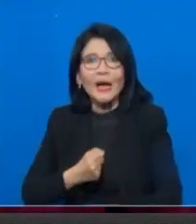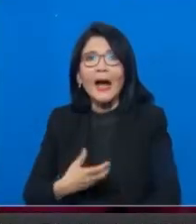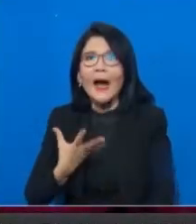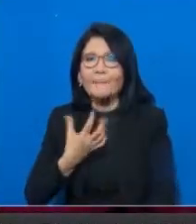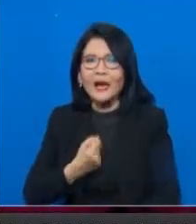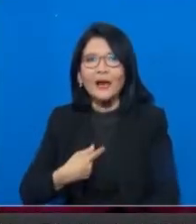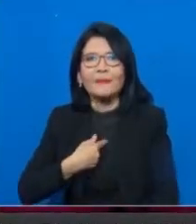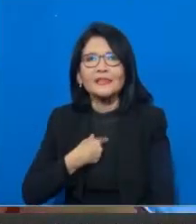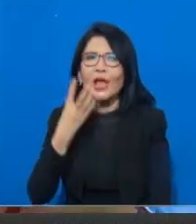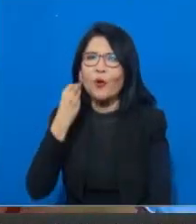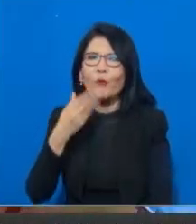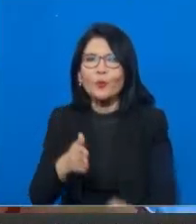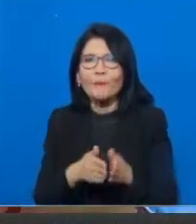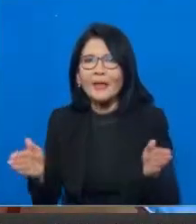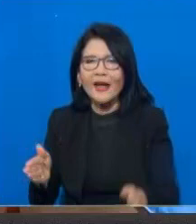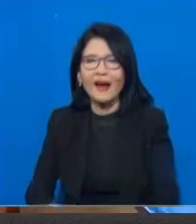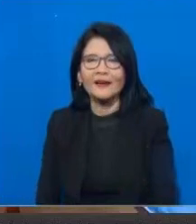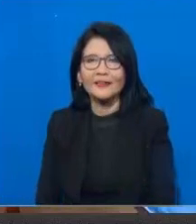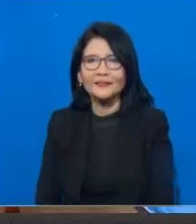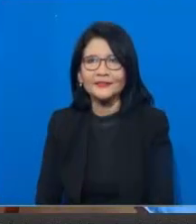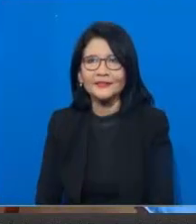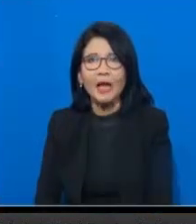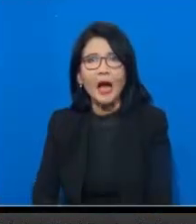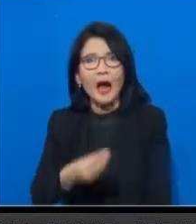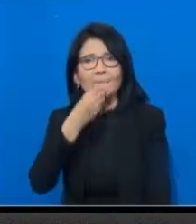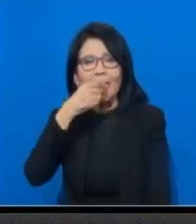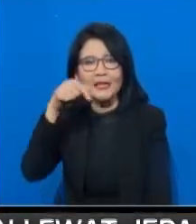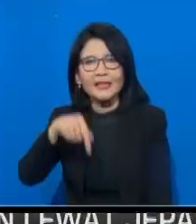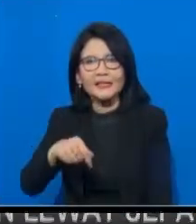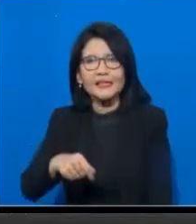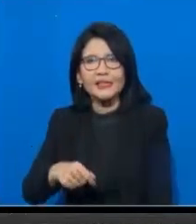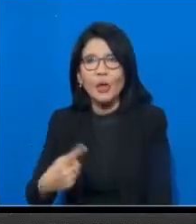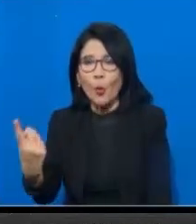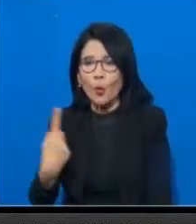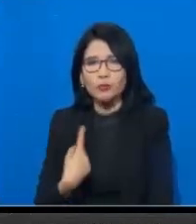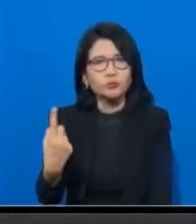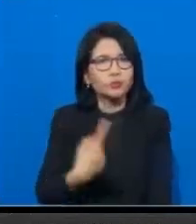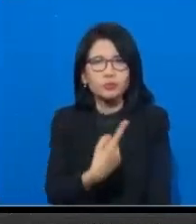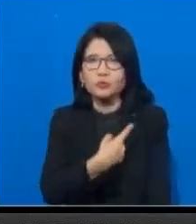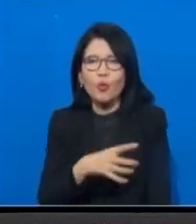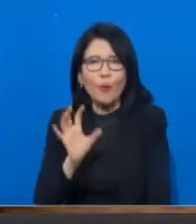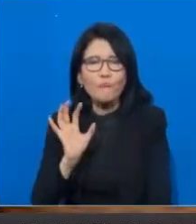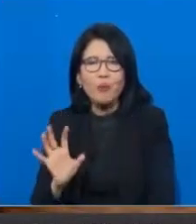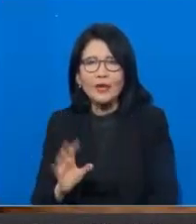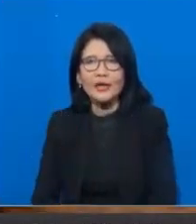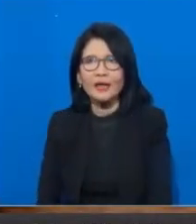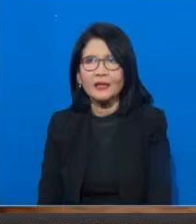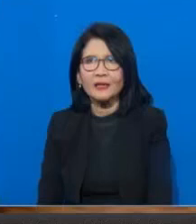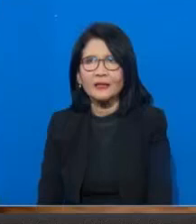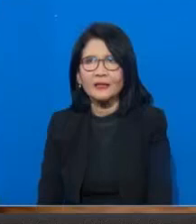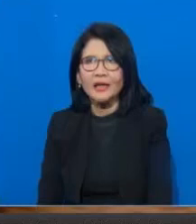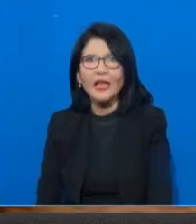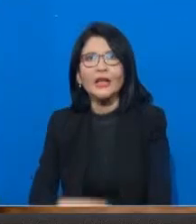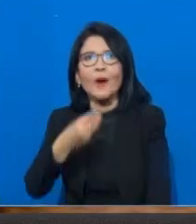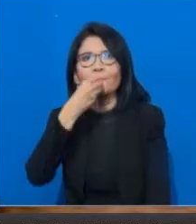panjang dan selalu hoki. Resto masakan khas Hakka ini pun ramai penggemar. Pesanan tak henti, yang makan di tempat pun